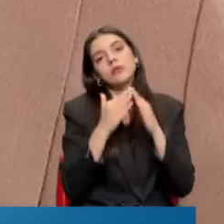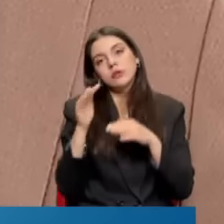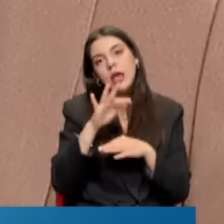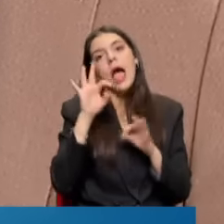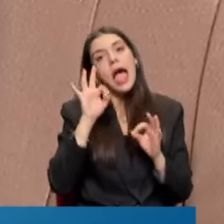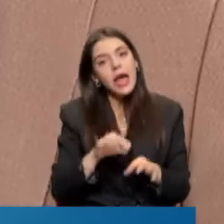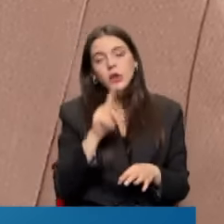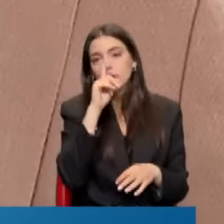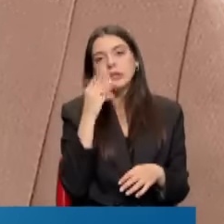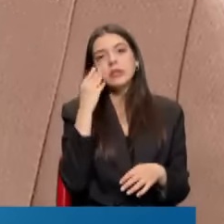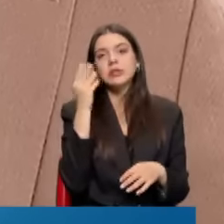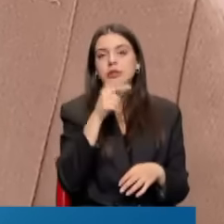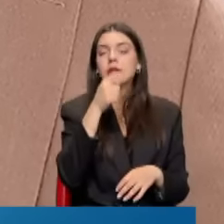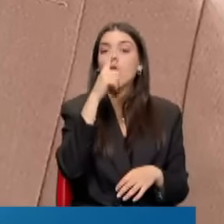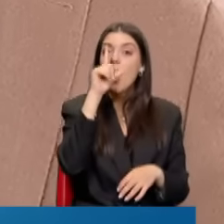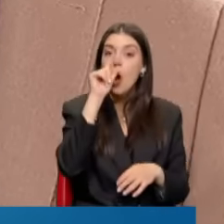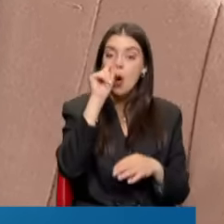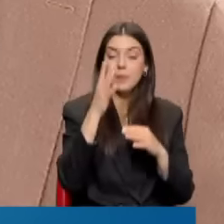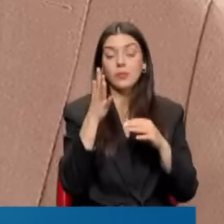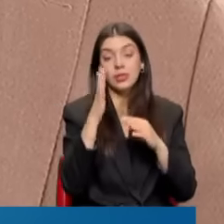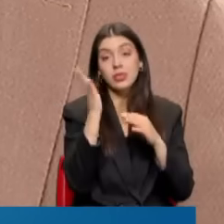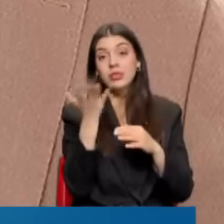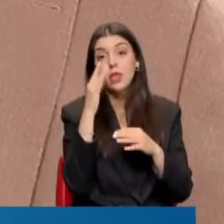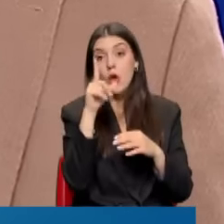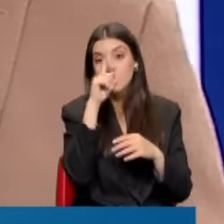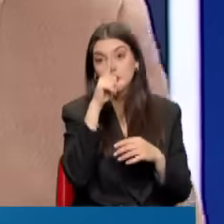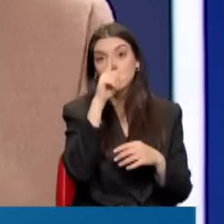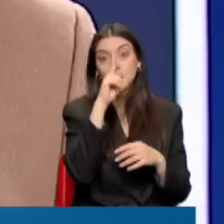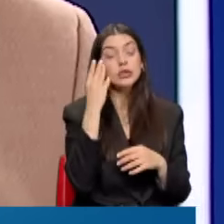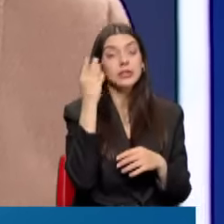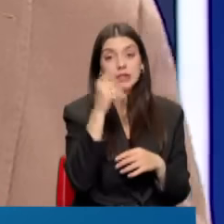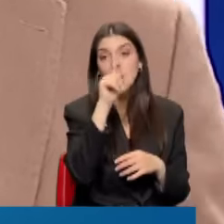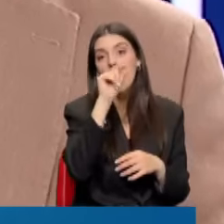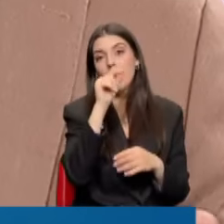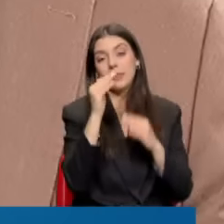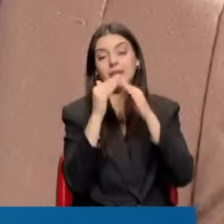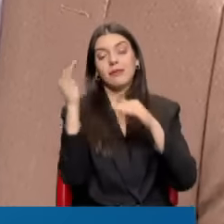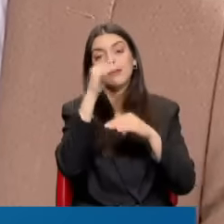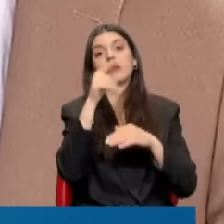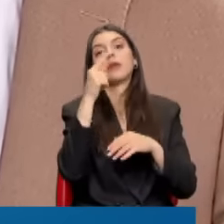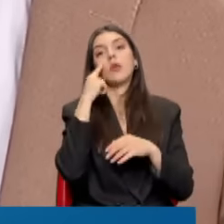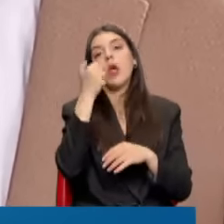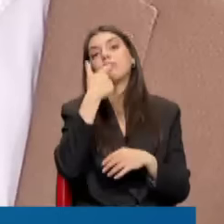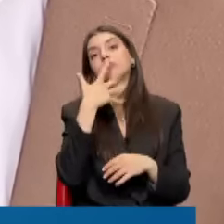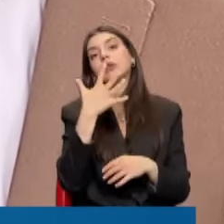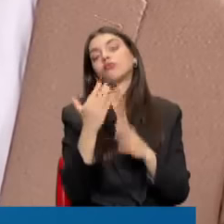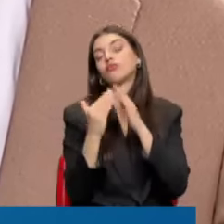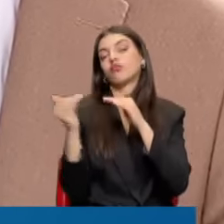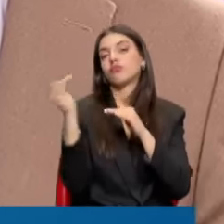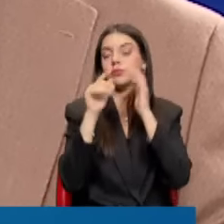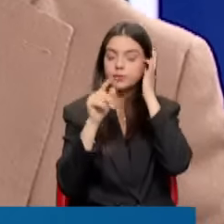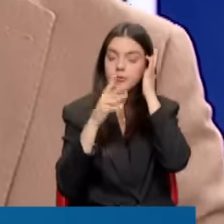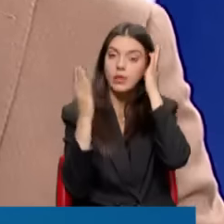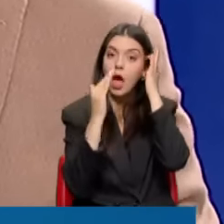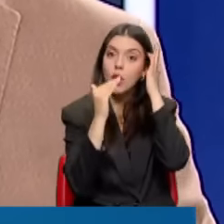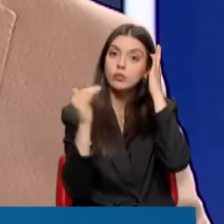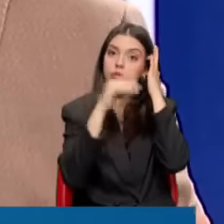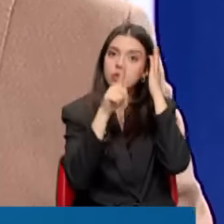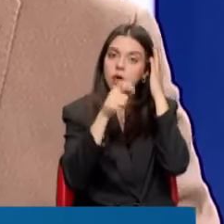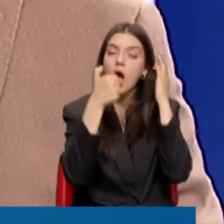65 yaşın üzerinde bu Tabii hızlı bir artış Neden Çünkü nüfus artış hızından daha hızlı şekilde artıyor